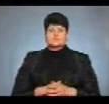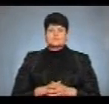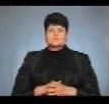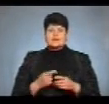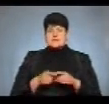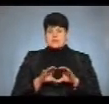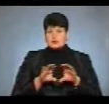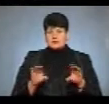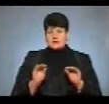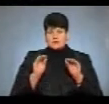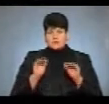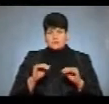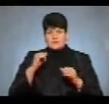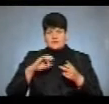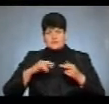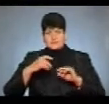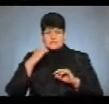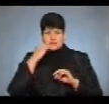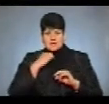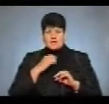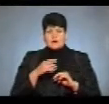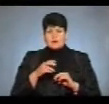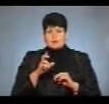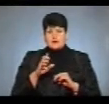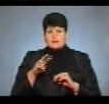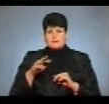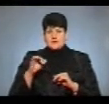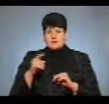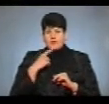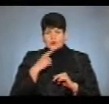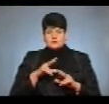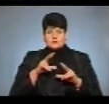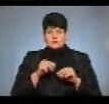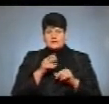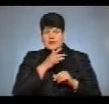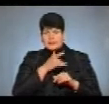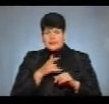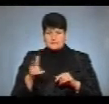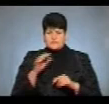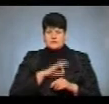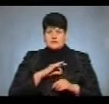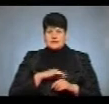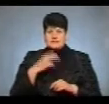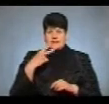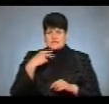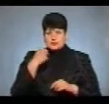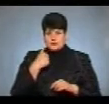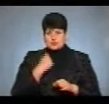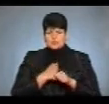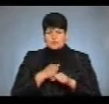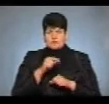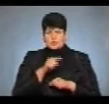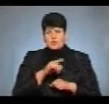Це труби, які встановлять замість старих. За словами Богдана Миськіва, їх гарантований термін експлуатації – 20 років. Вироблені вони у